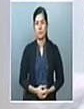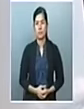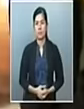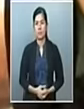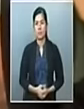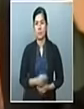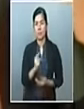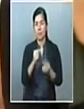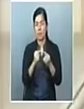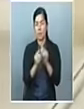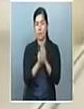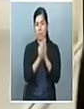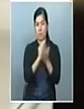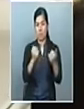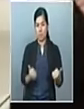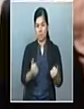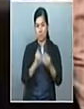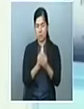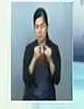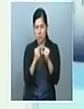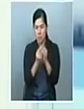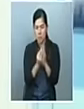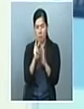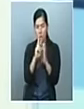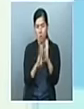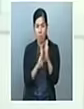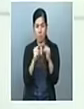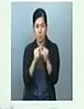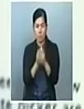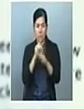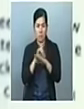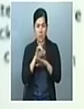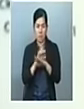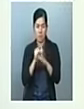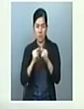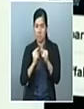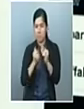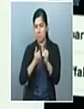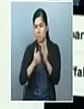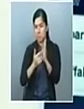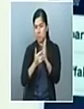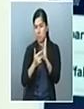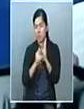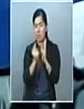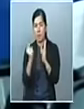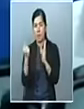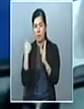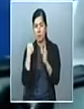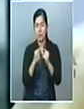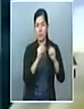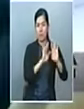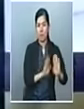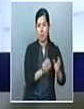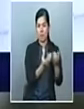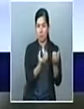การก้าวเข้าสู่ยุคดิจิตอลได้ส่งผลให้แนวโน้มการค้าระหว่างประเทศเปลี่ยนแปลงในหลายมิติค่ะไม่ว่าจะเป็นรูปแบบสินค้าวิธีการค้